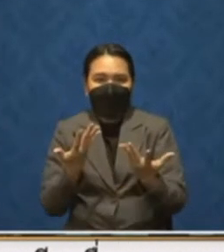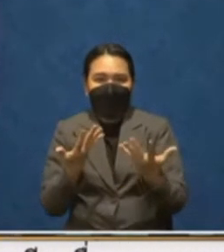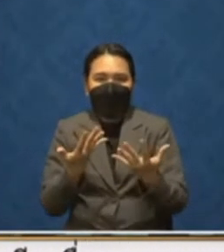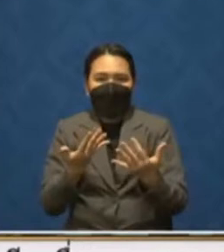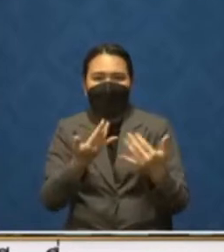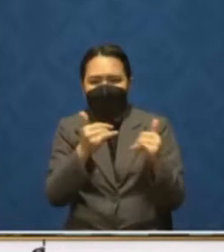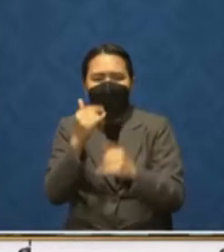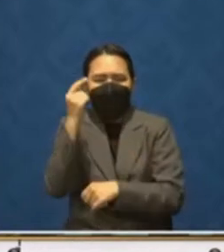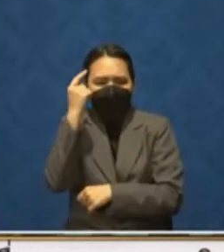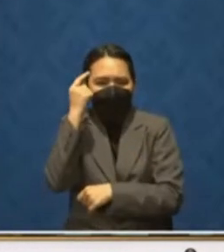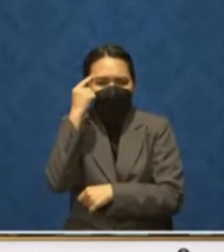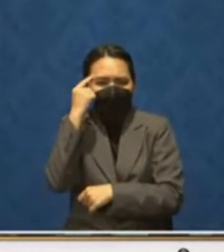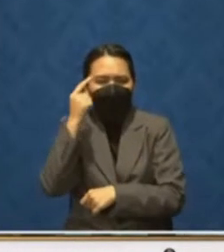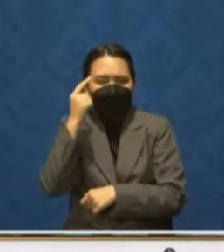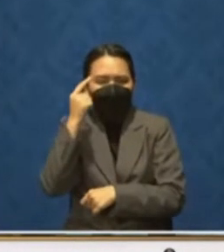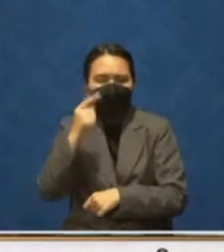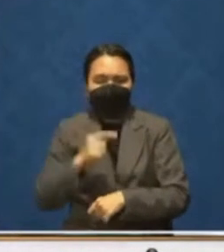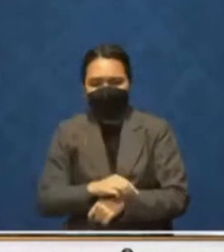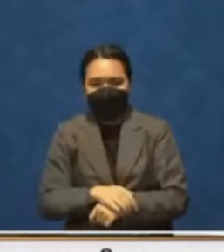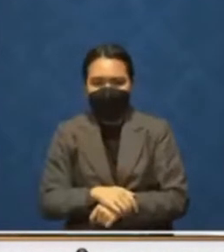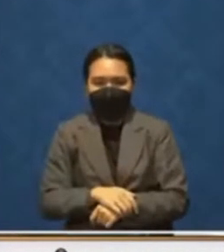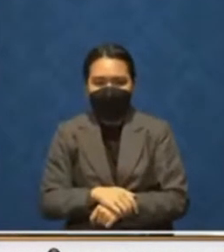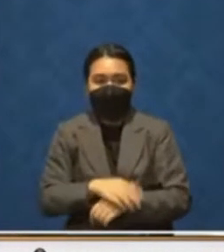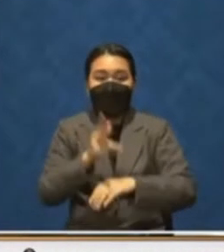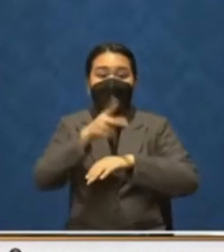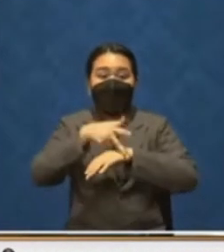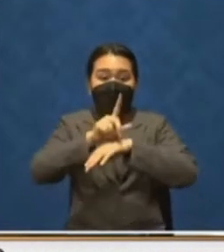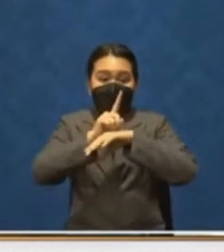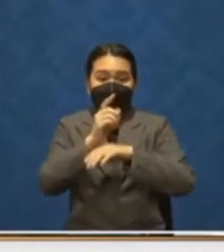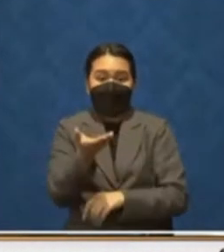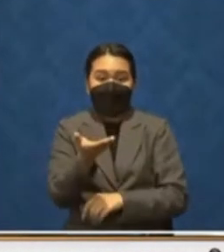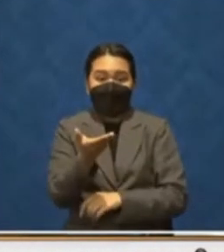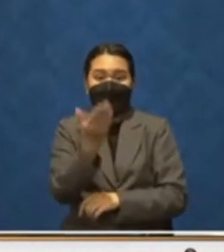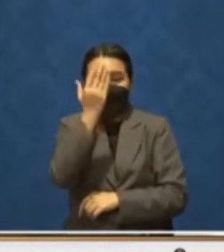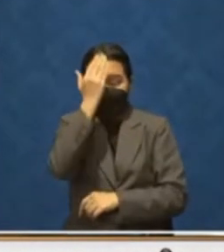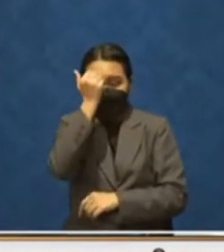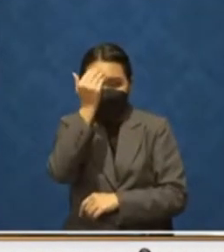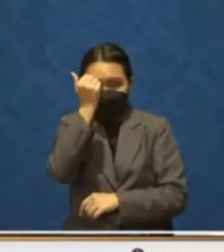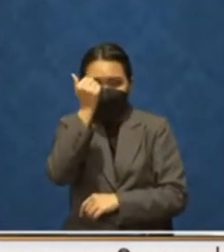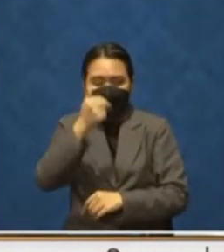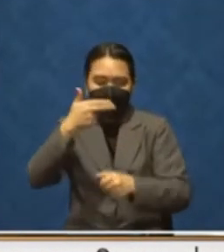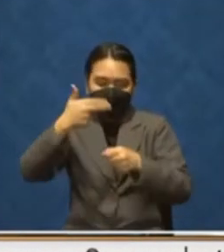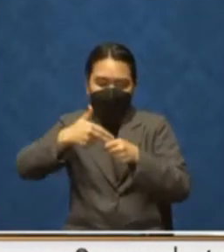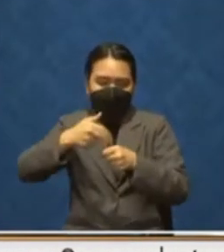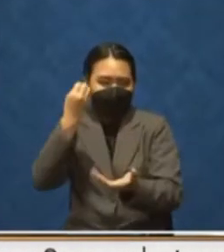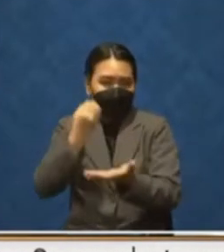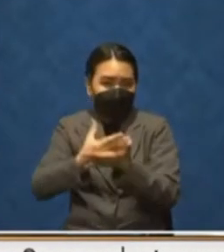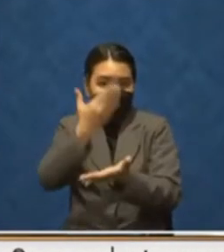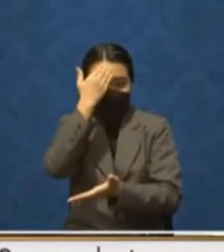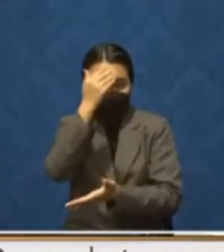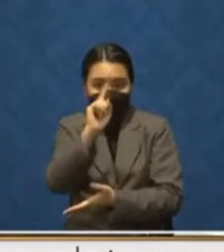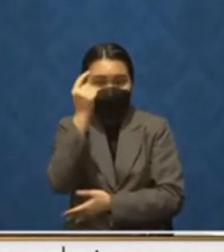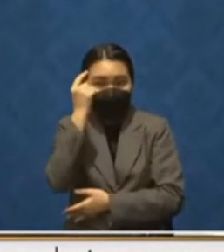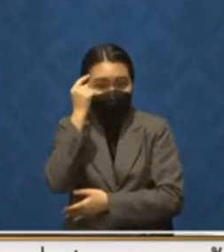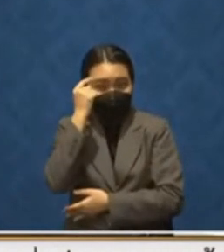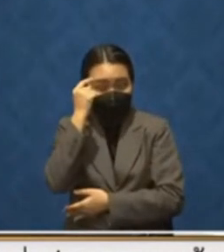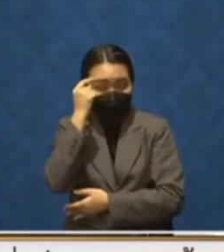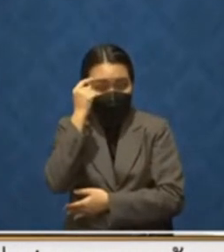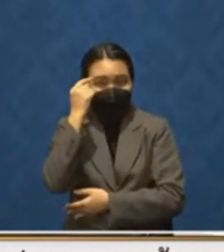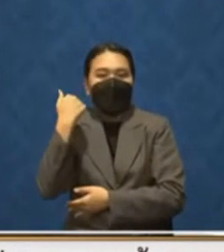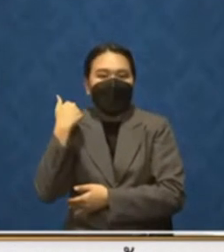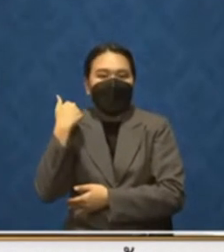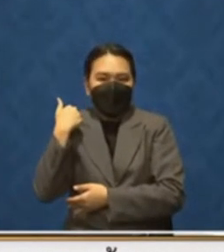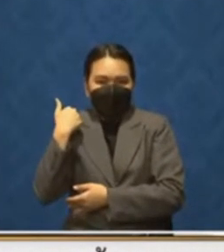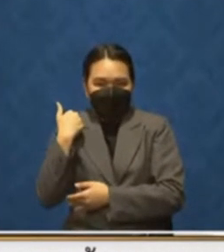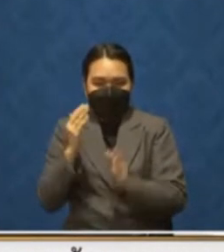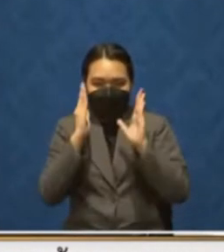ถ้าสถานครับทำไมมันแพงก็ไม่ครับน้ำมันมันมีคนบริหารราชการแผ่น